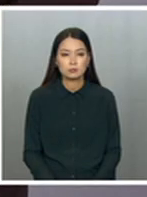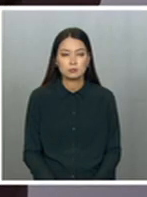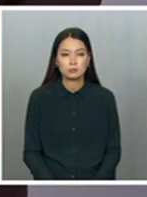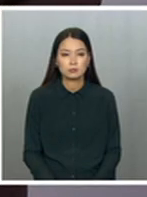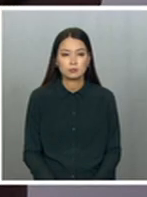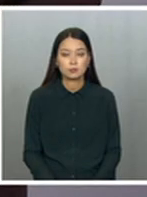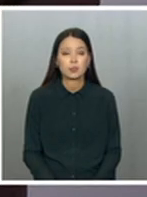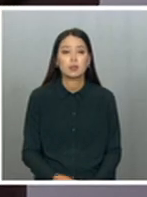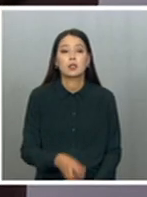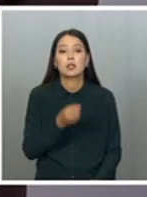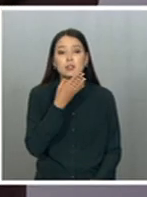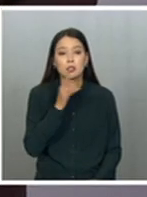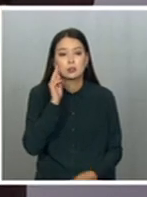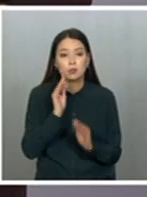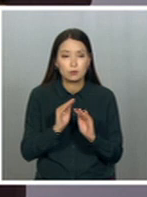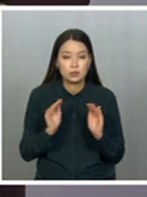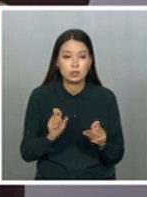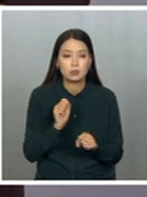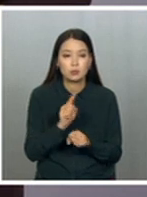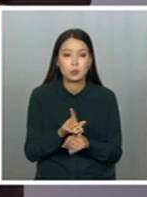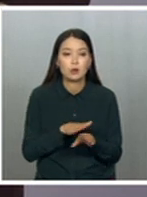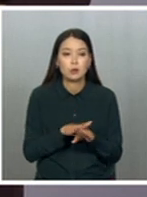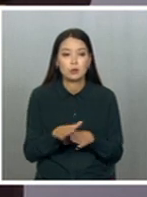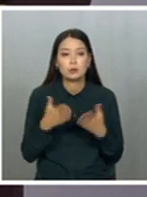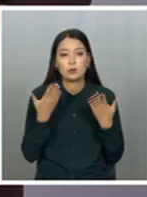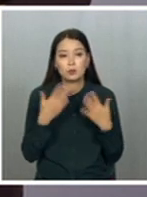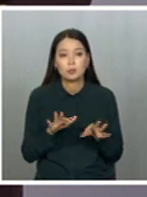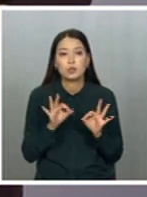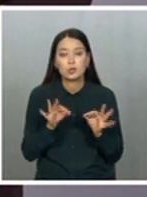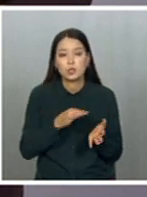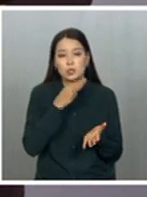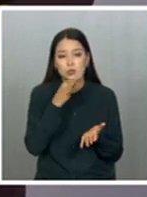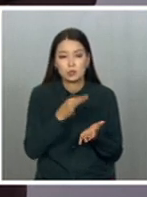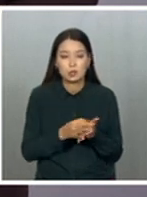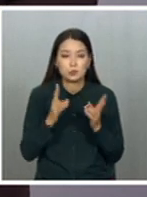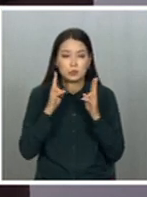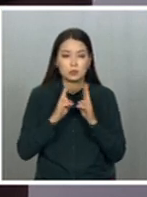Жақсы оқушылар, егер тапсырманы орындап болсаңыздар, дұрыс жауап нұсқасымен